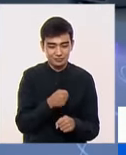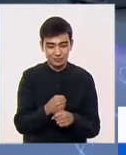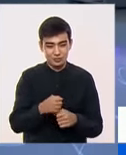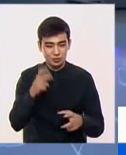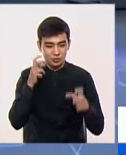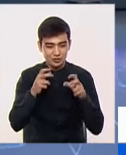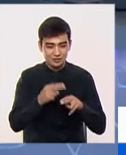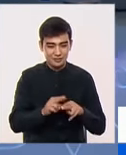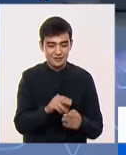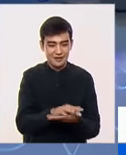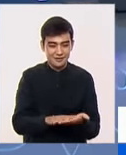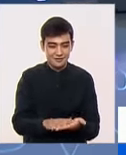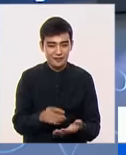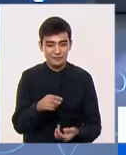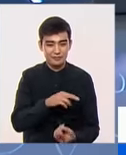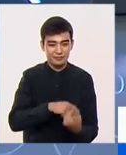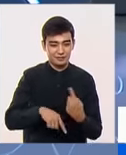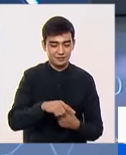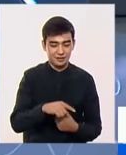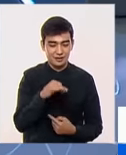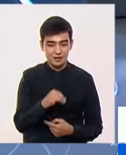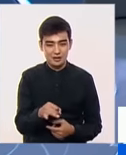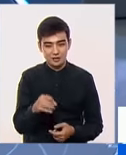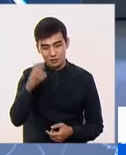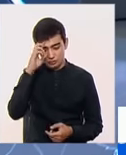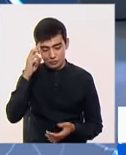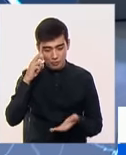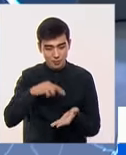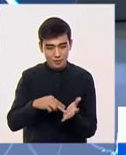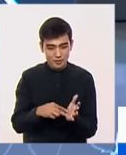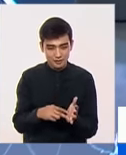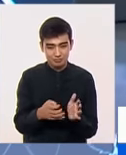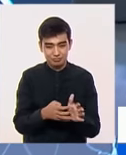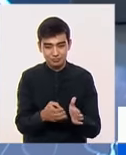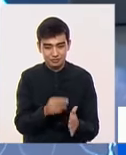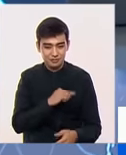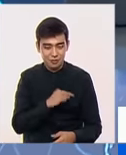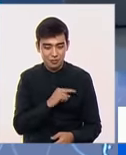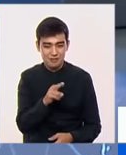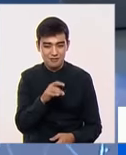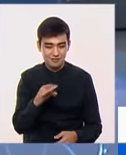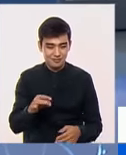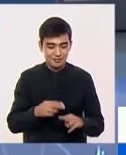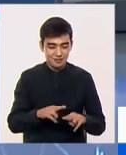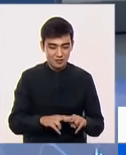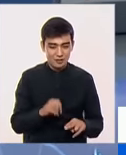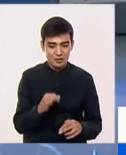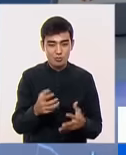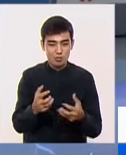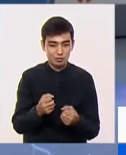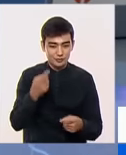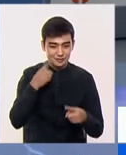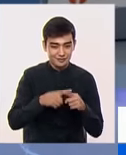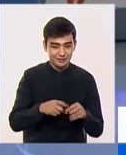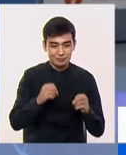по заявкам предприятий таким образом государство планирует бороться с дефицитом рабочих кадров для того чтобы получить техническую